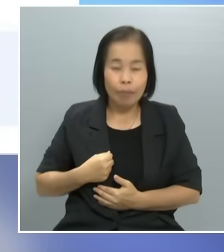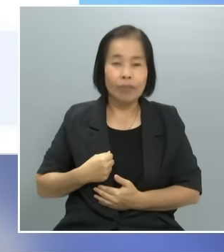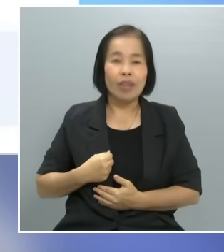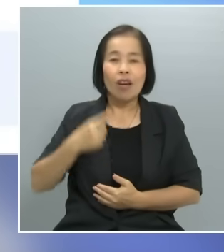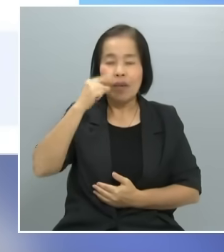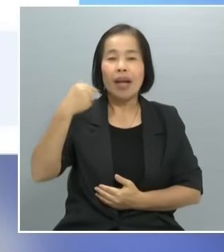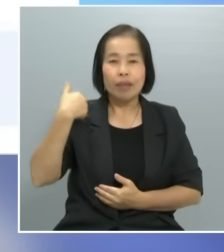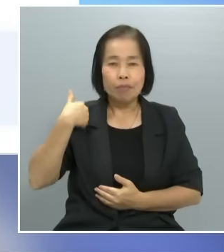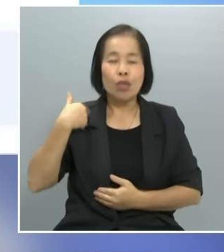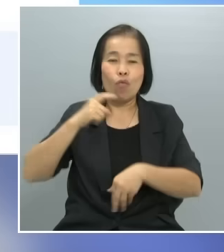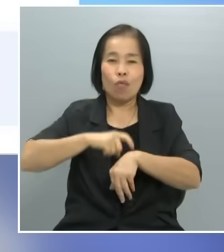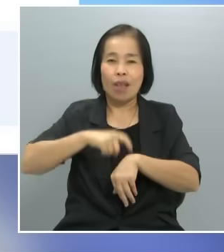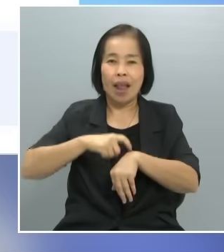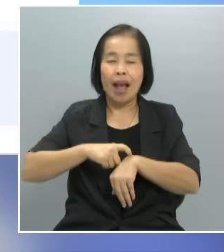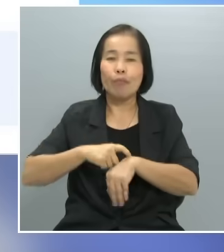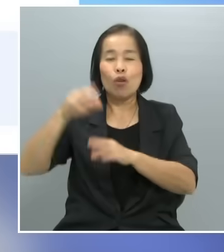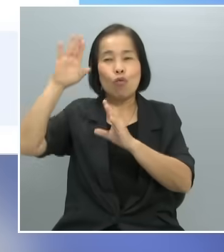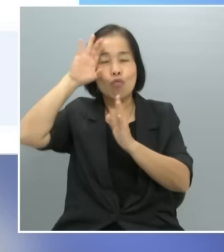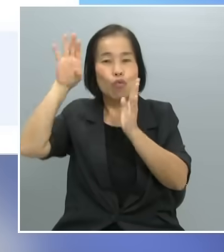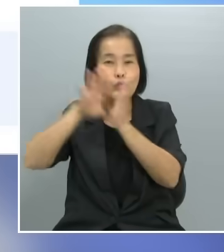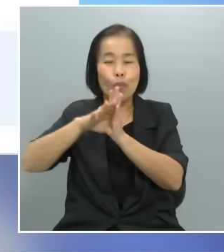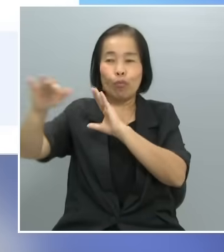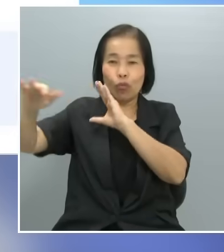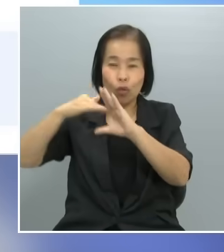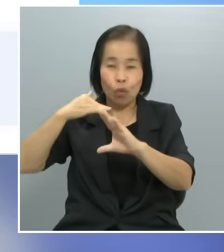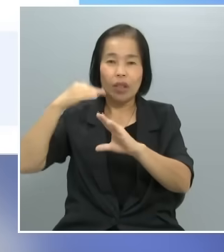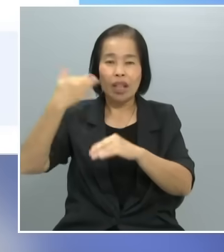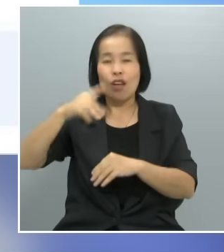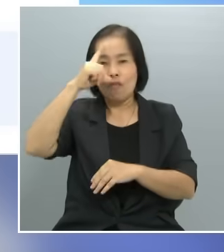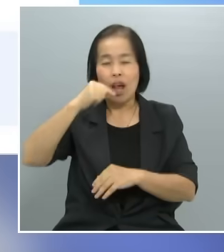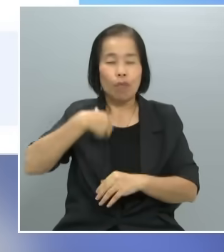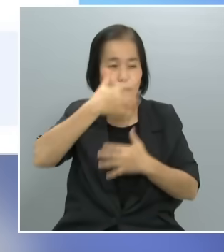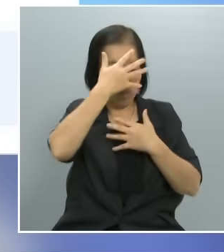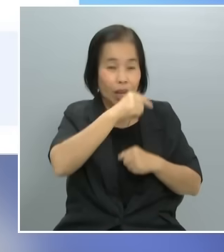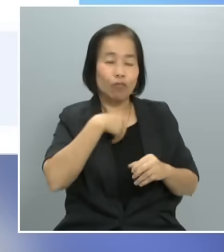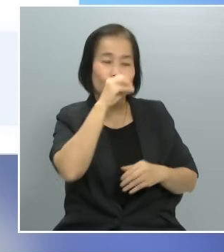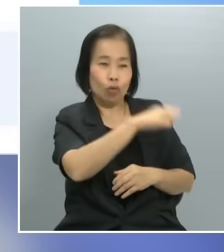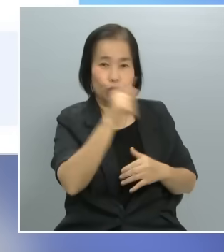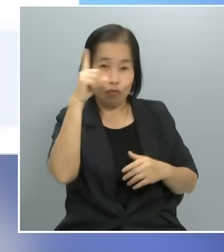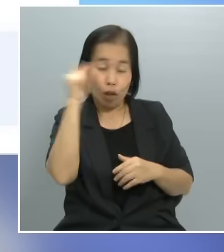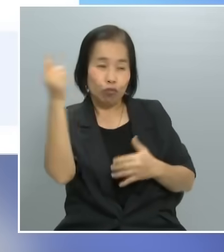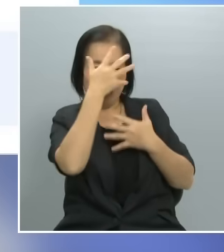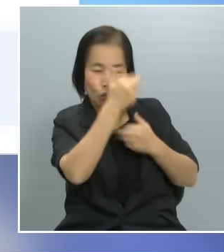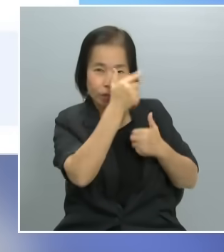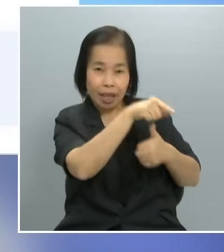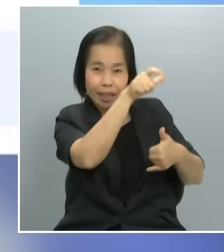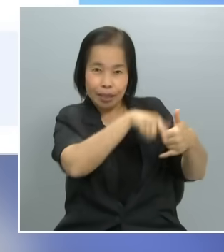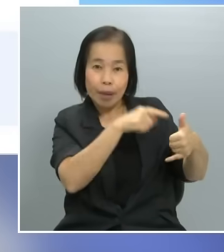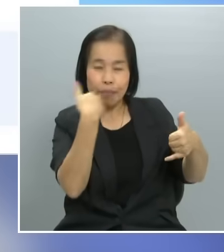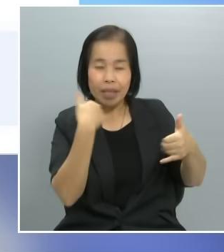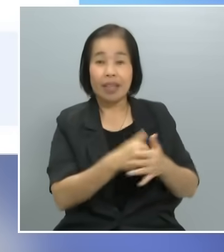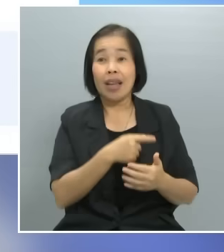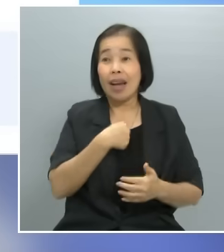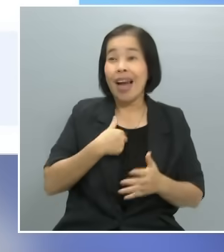จะมีการนัดคุยแล้วก็ส่งรูปถ่ายมาให้ว่าฝรั่งคนนี้คนนี้คนนี้เขาสนใจน้องนะ ค่ะ ปรากฏว่าในผู้เสียหายเนี่ย